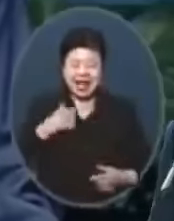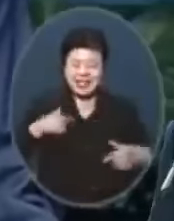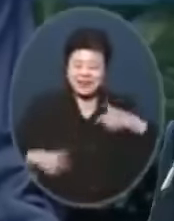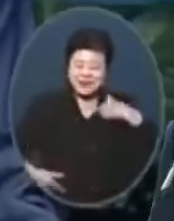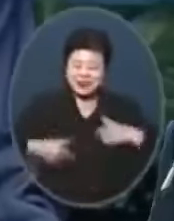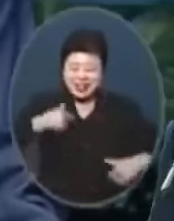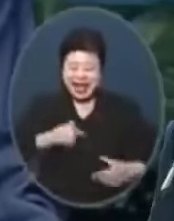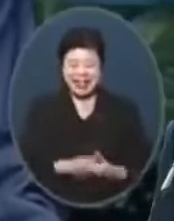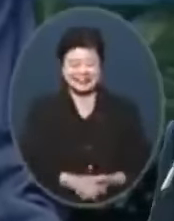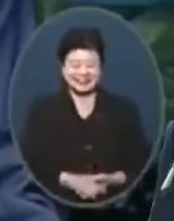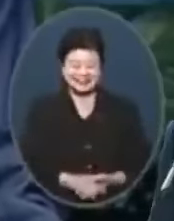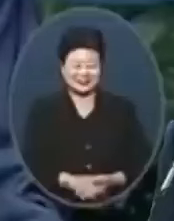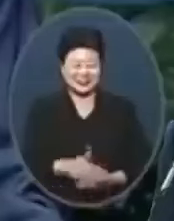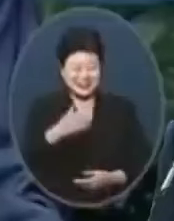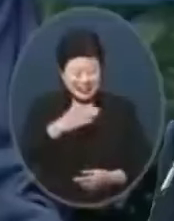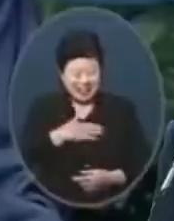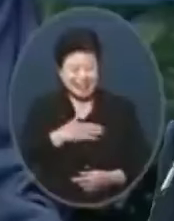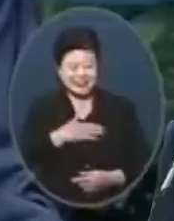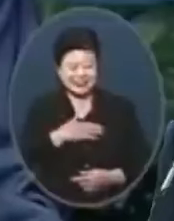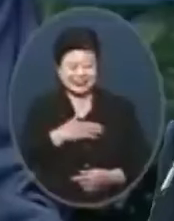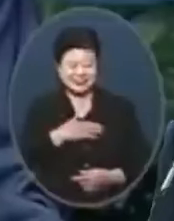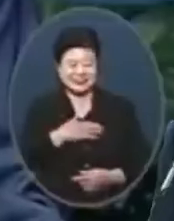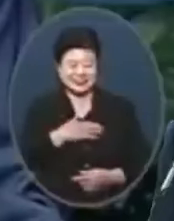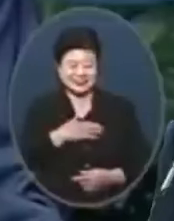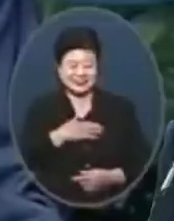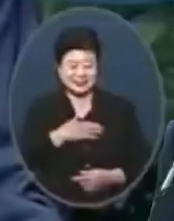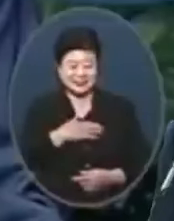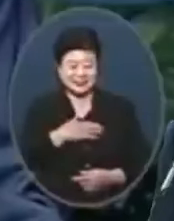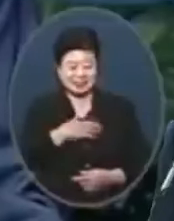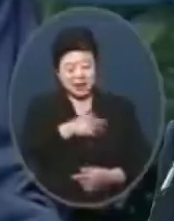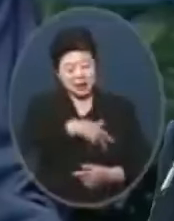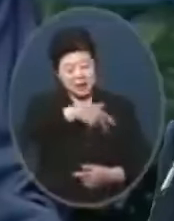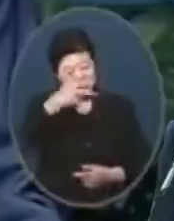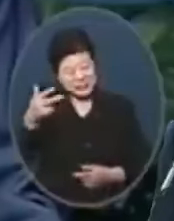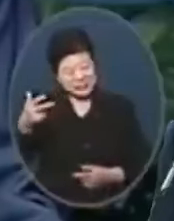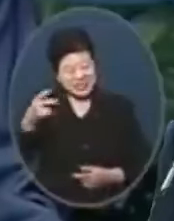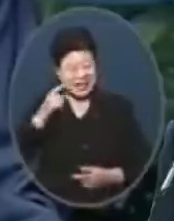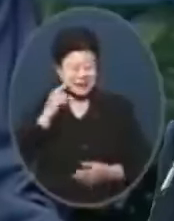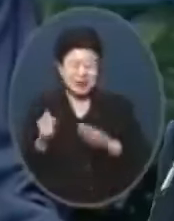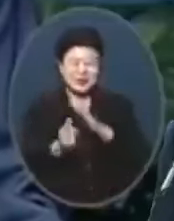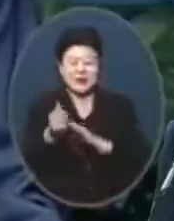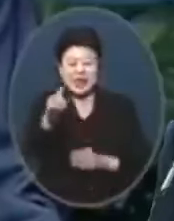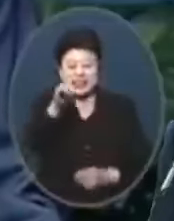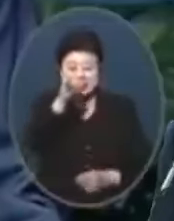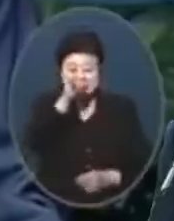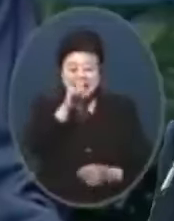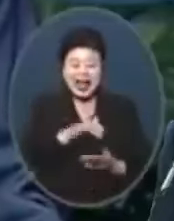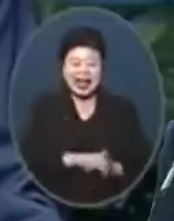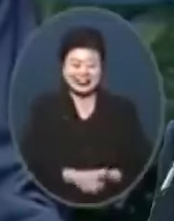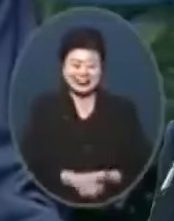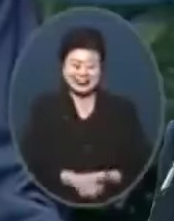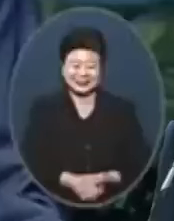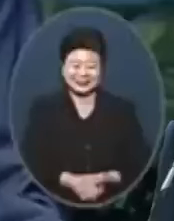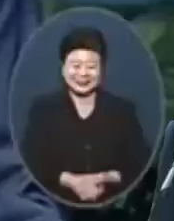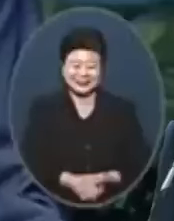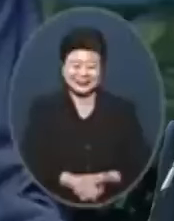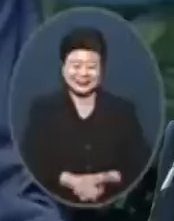기쁩니다. 나는 구름 무지개와 같이 아름다운 소망을 가지고 있습니다.